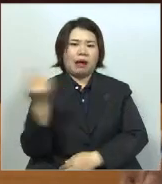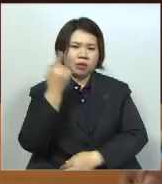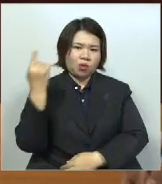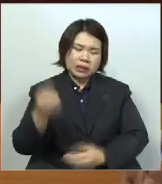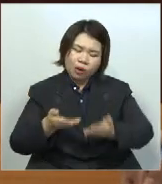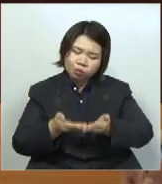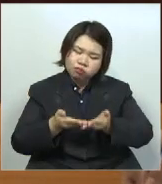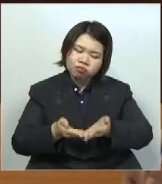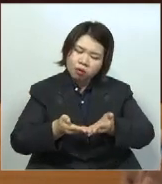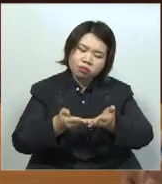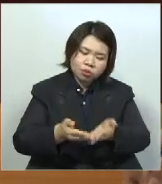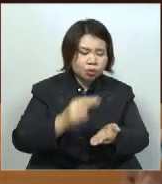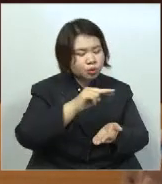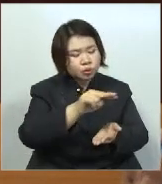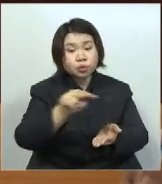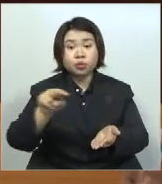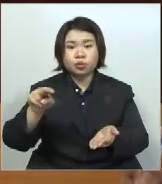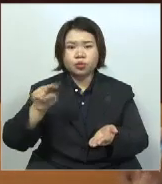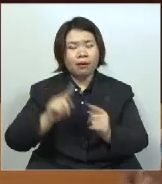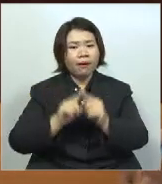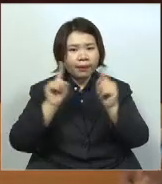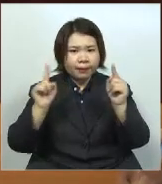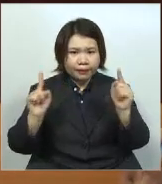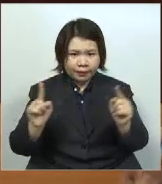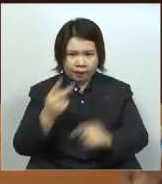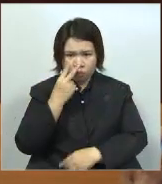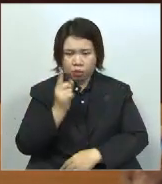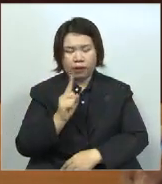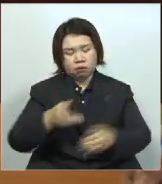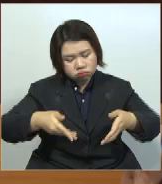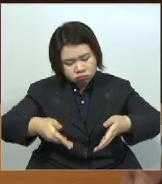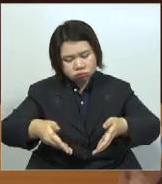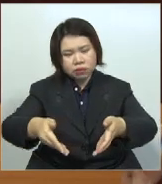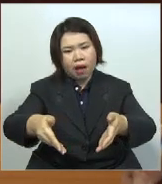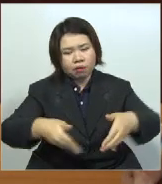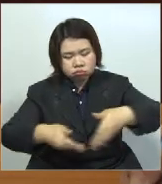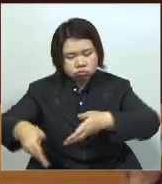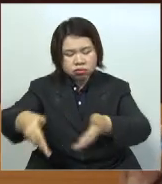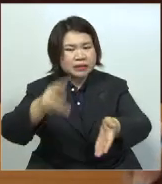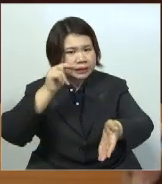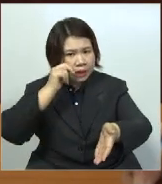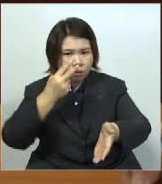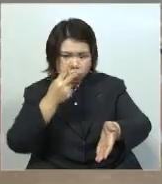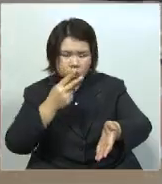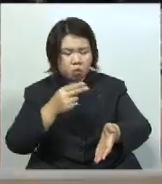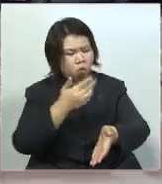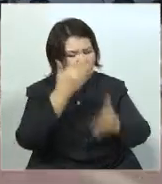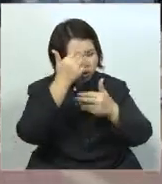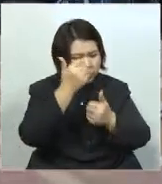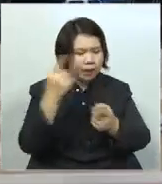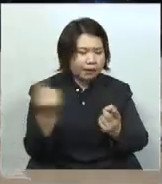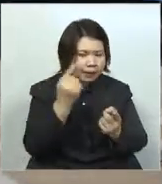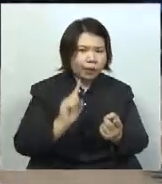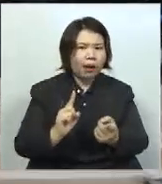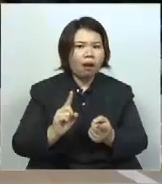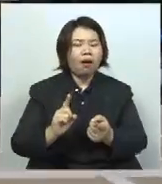างน้ำนะครับทางเรือแต่ว่ามันก็ต้องมีการพัฒนาเส้นทางความปลอดภัยจุดที่น่าเที่ยวแวะชมสต